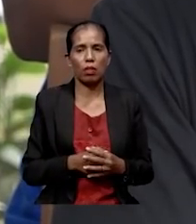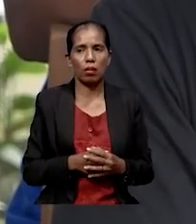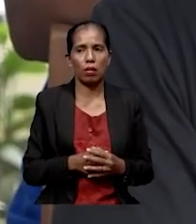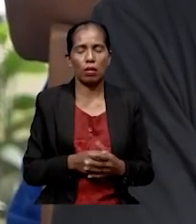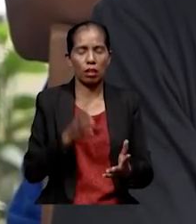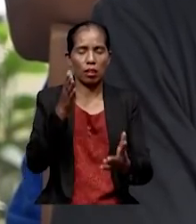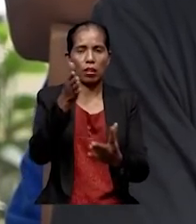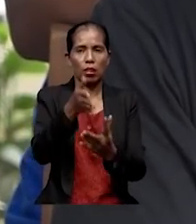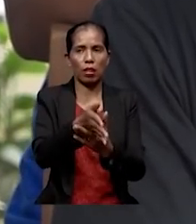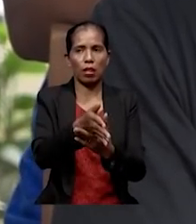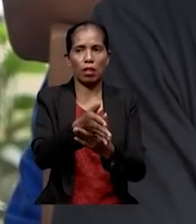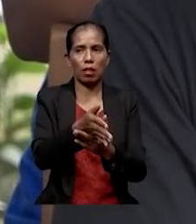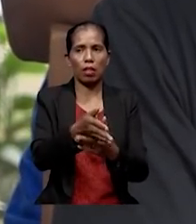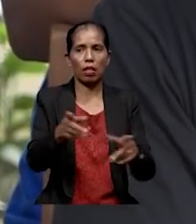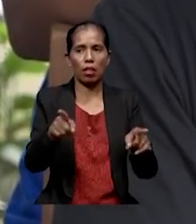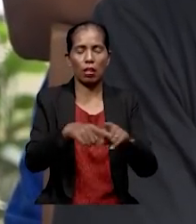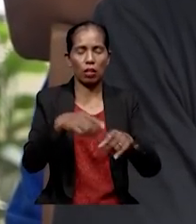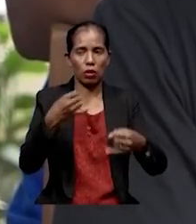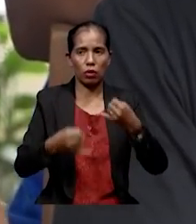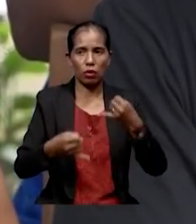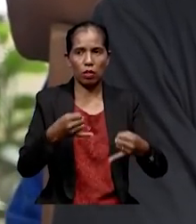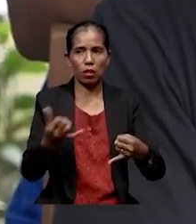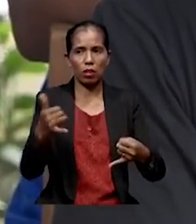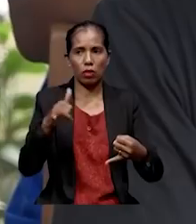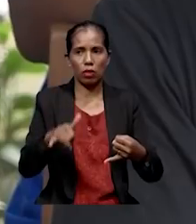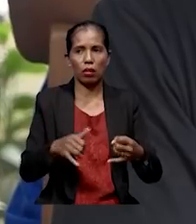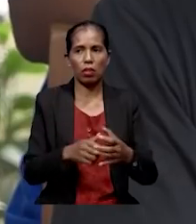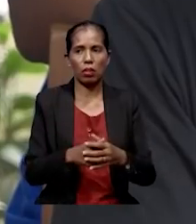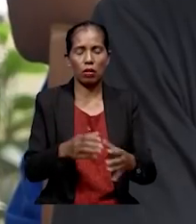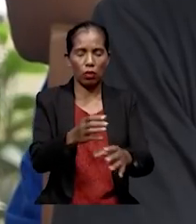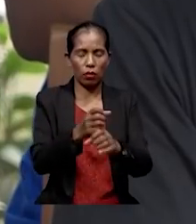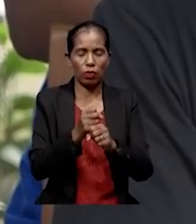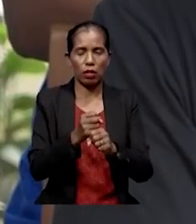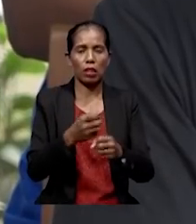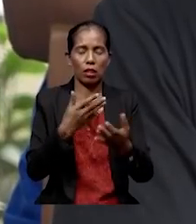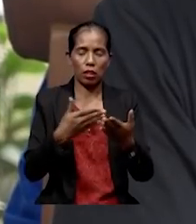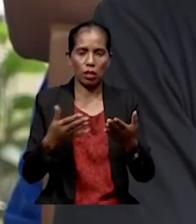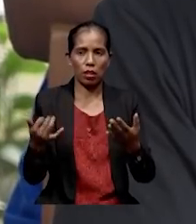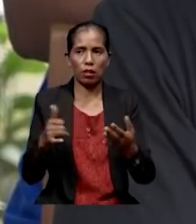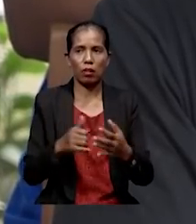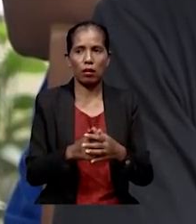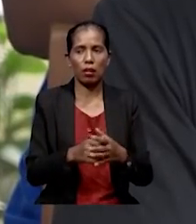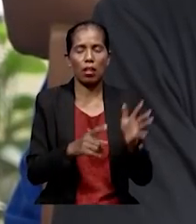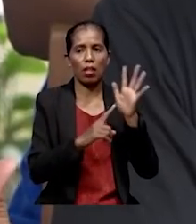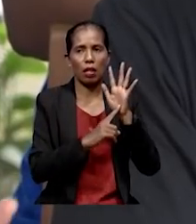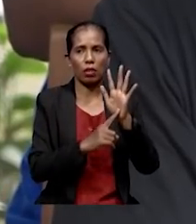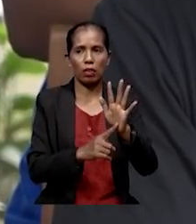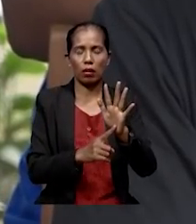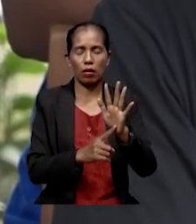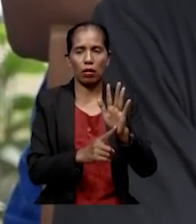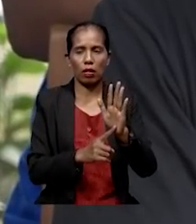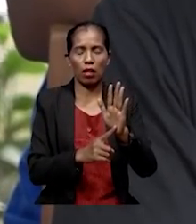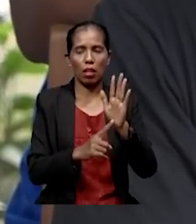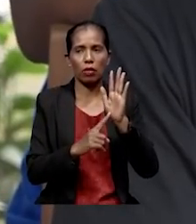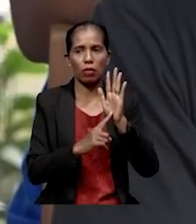tama hanesang ofisia justisa sira nebe ejecuta fateng dane. Mai hatudu nia mak hanesang